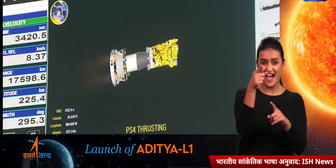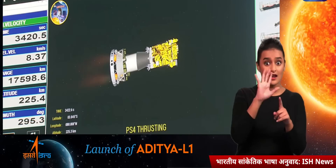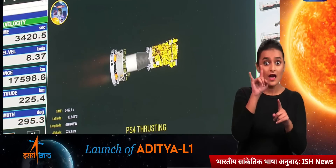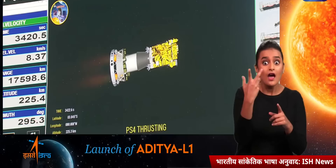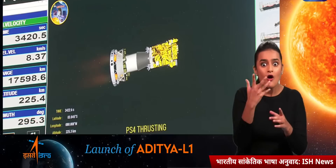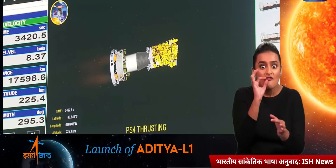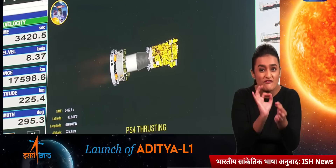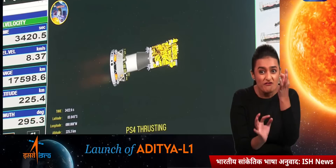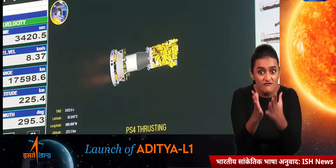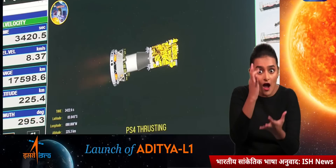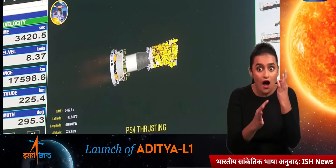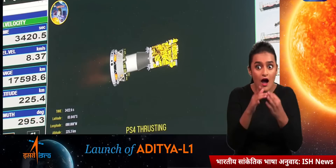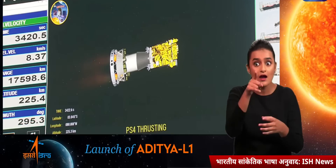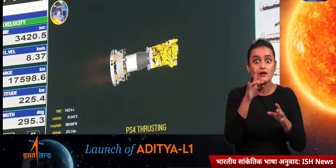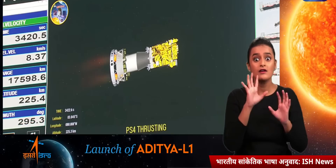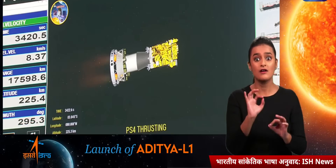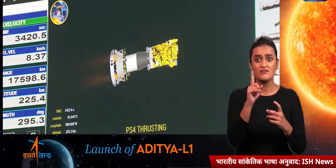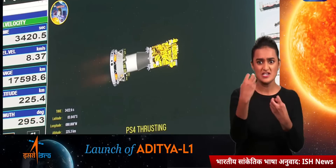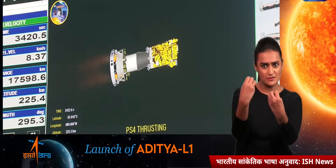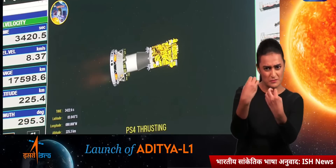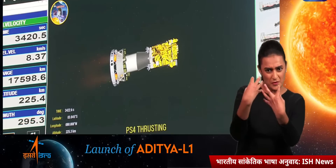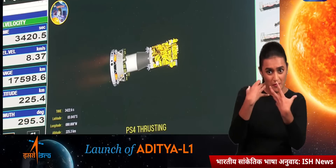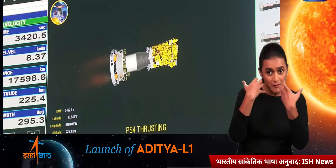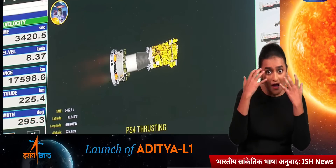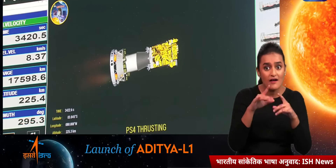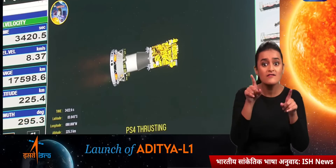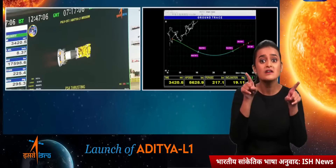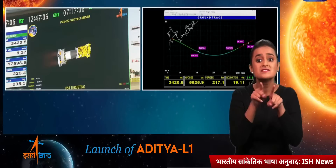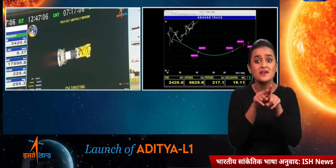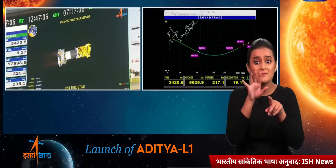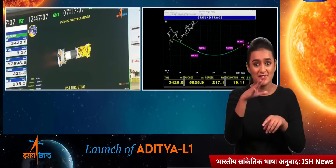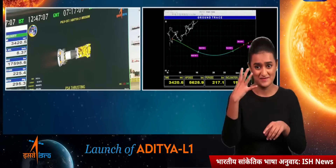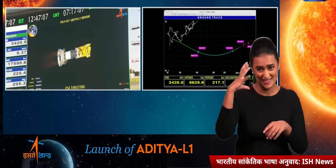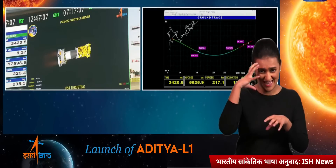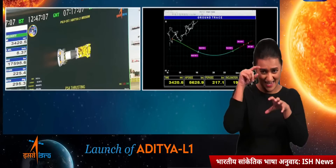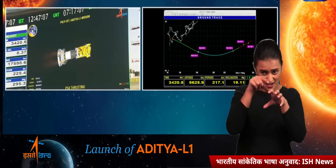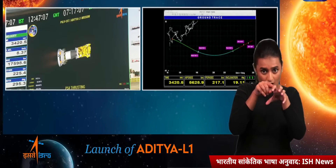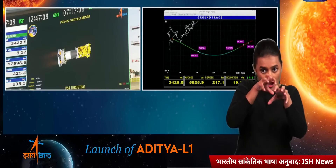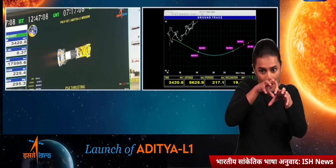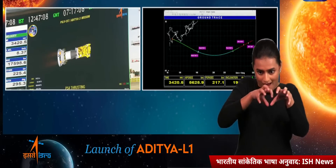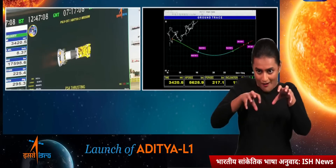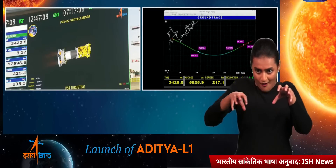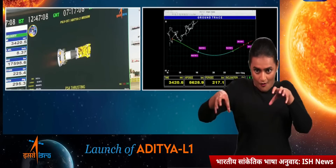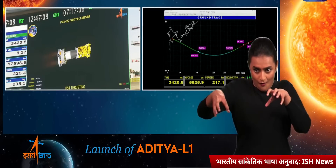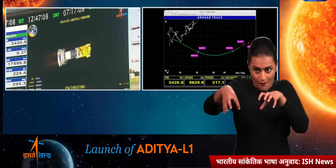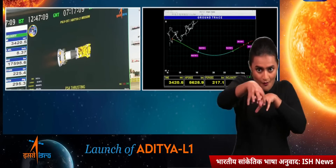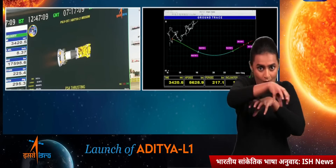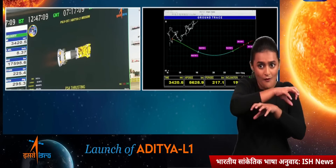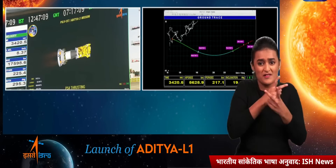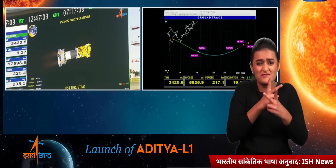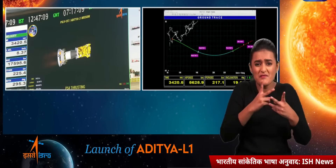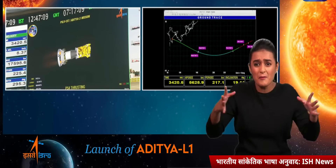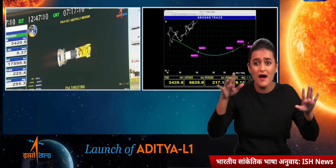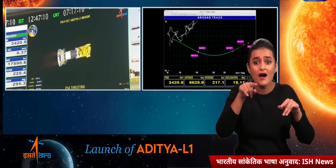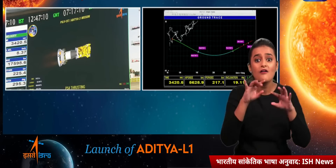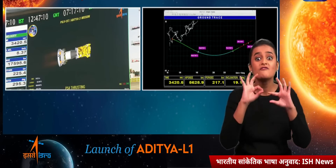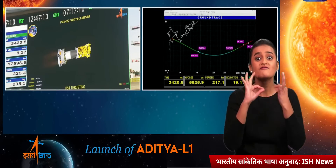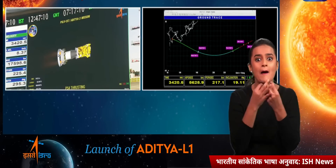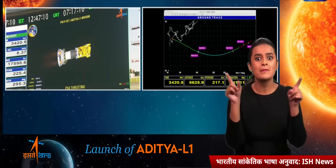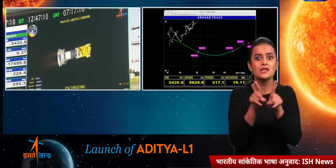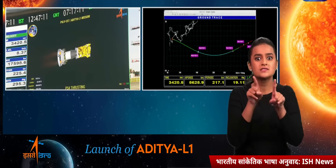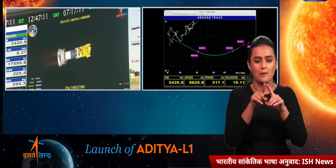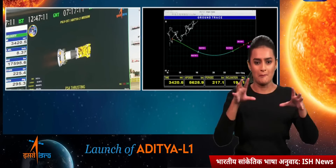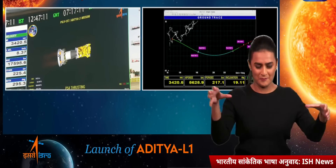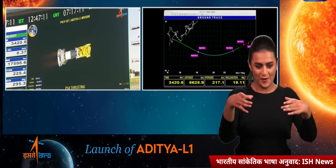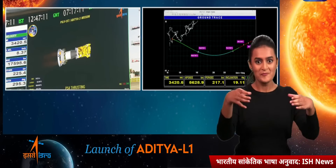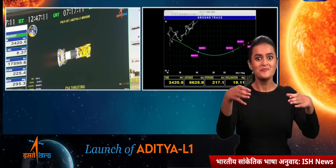को एक परिवार की भांति समेटे हुए है। पृथ्वी से सूर्य की दूरी लगभग 150 मिलियन किलोमीटर है।